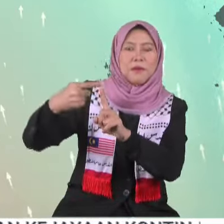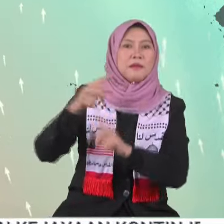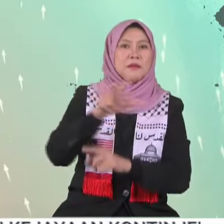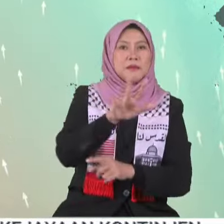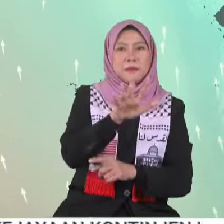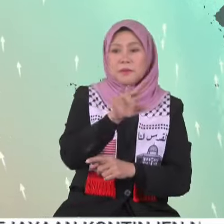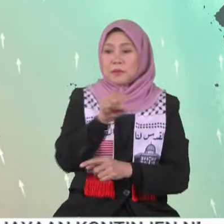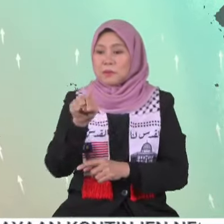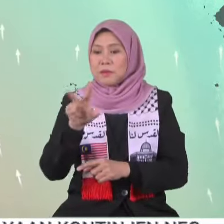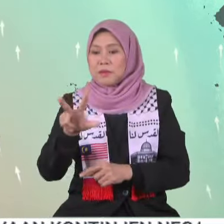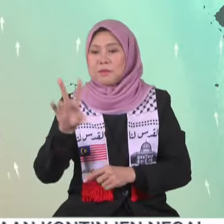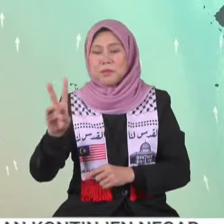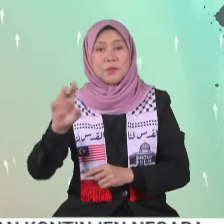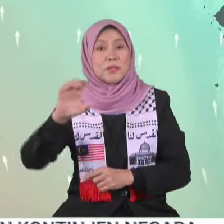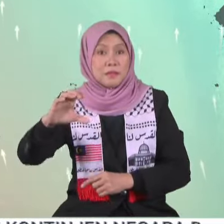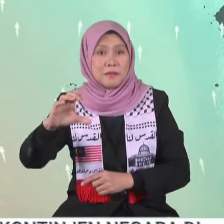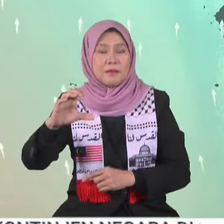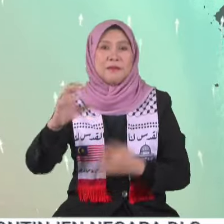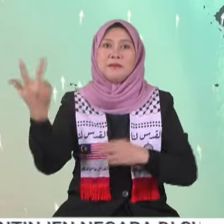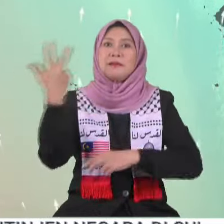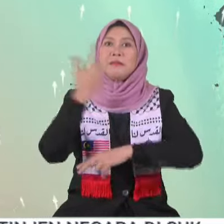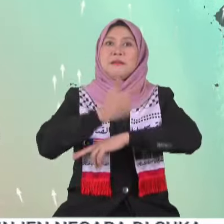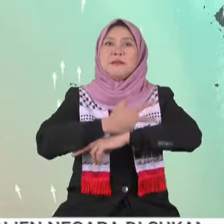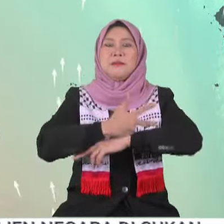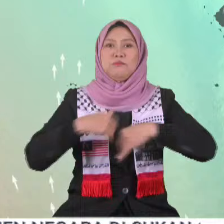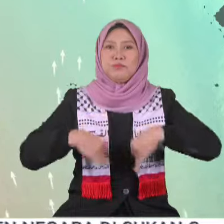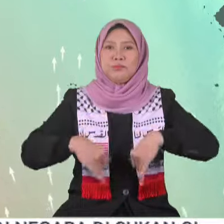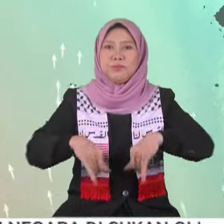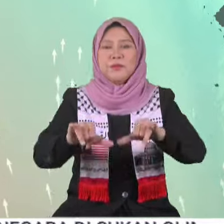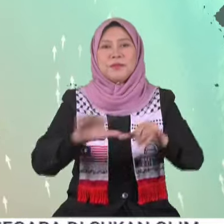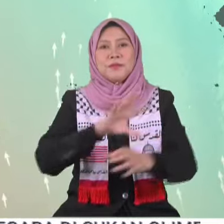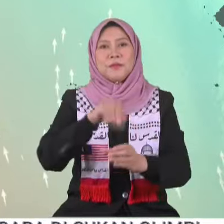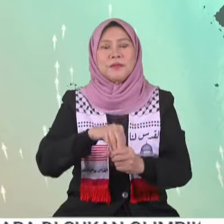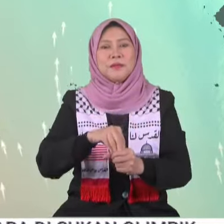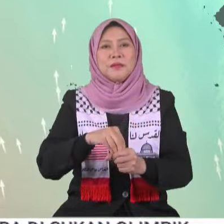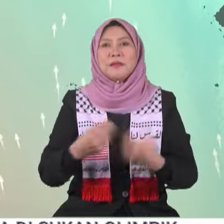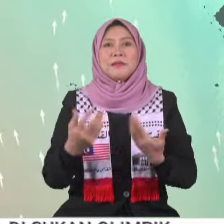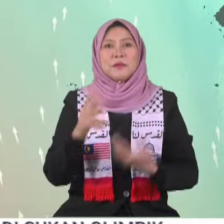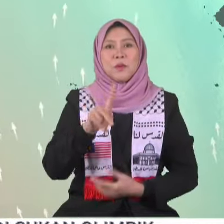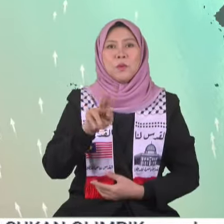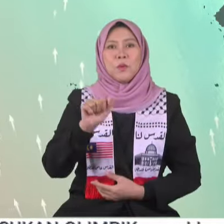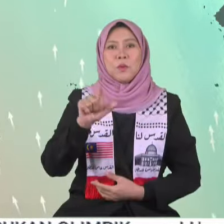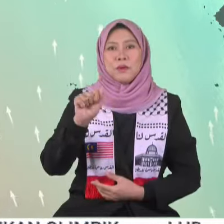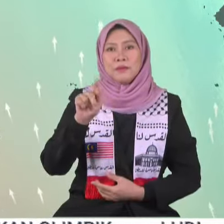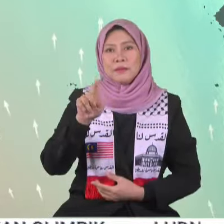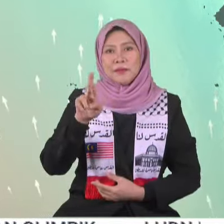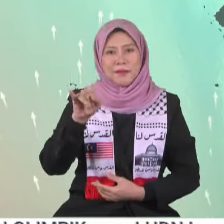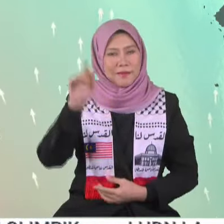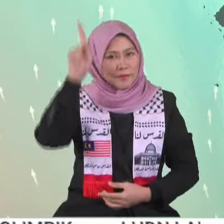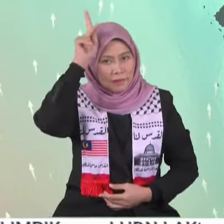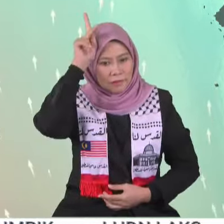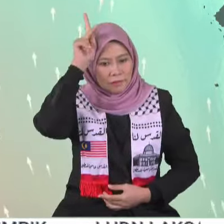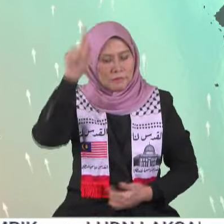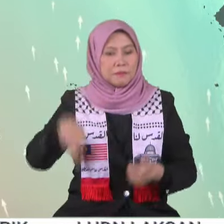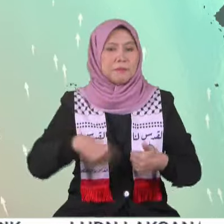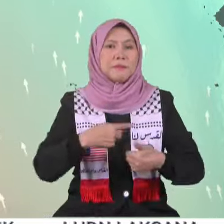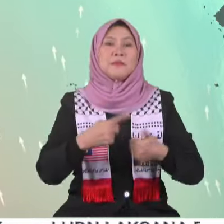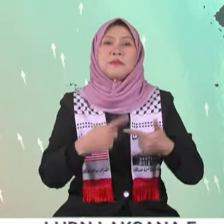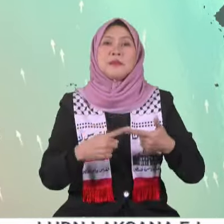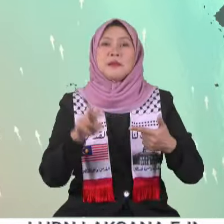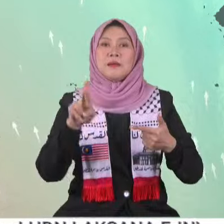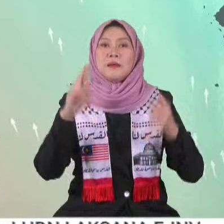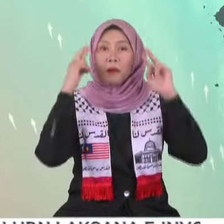ke 37 darjah Celsius untuk 3 hari berturut-turut, meliputi di jajahan Kuala Krai di Kelantan, diikuti di daerah